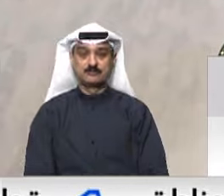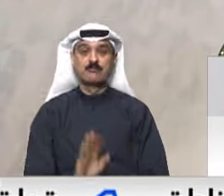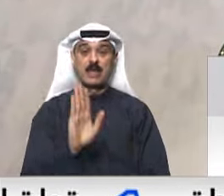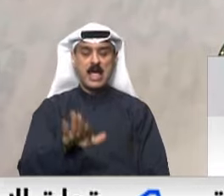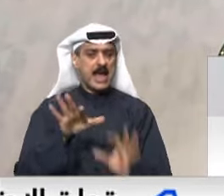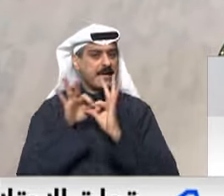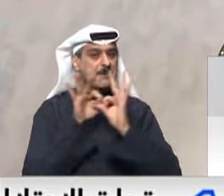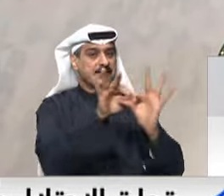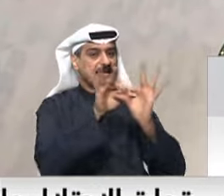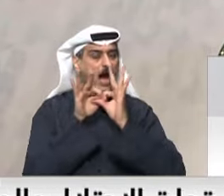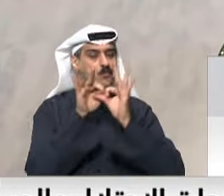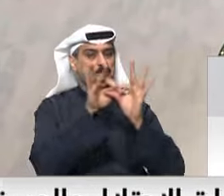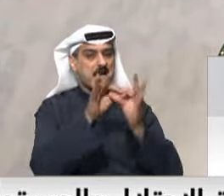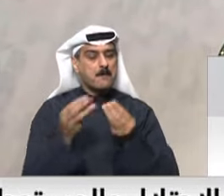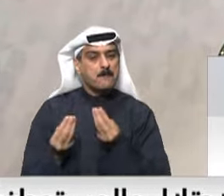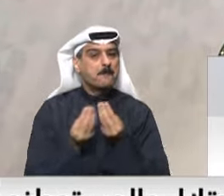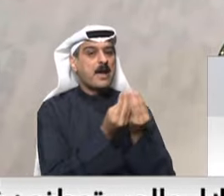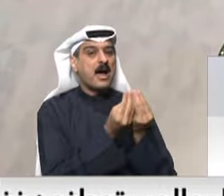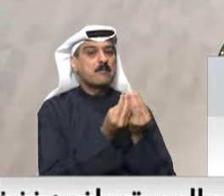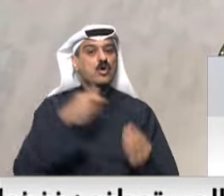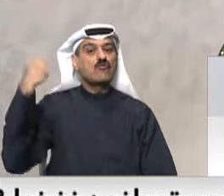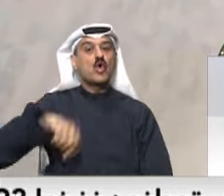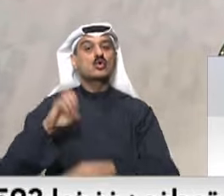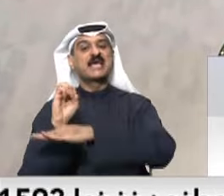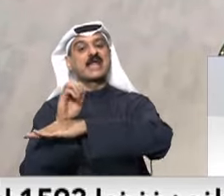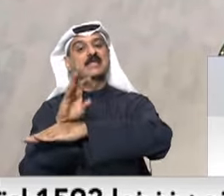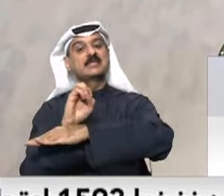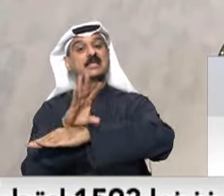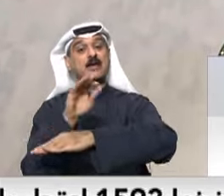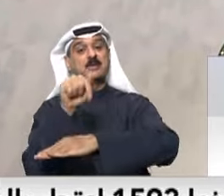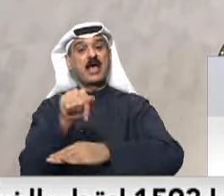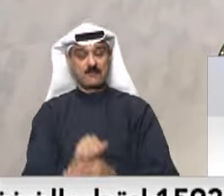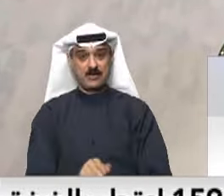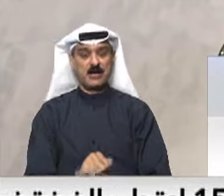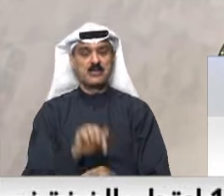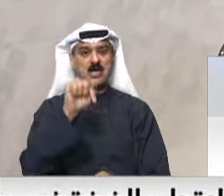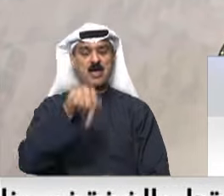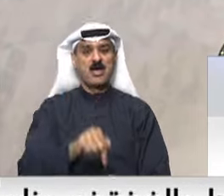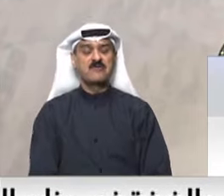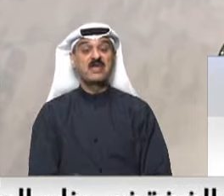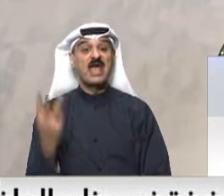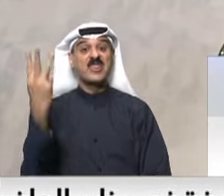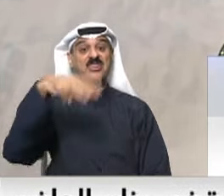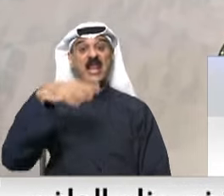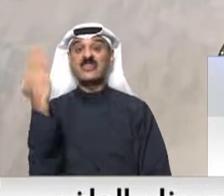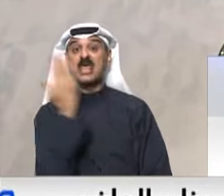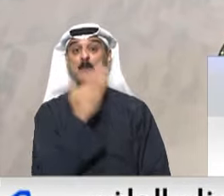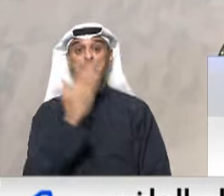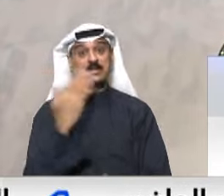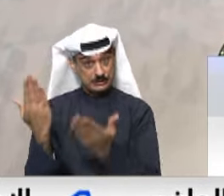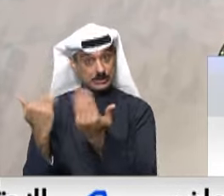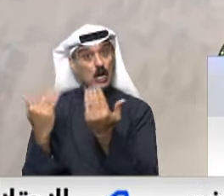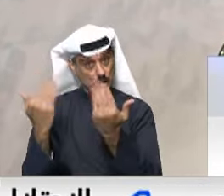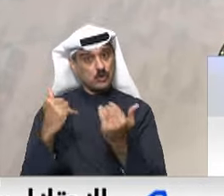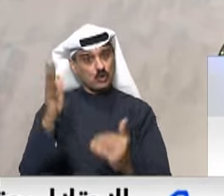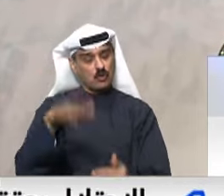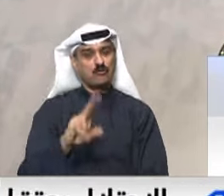تعاون بيننا وبين الإخوان في وزارة التربية لأكثر من 30 مدرسة راح يكون فيها